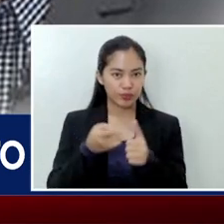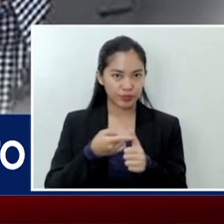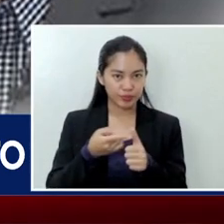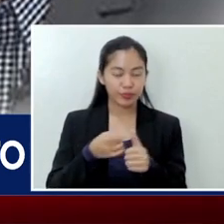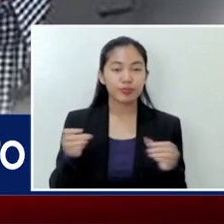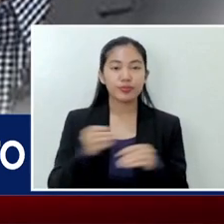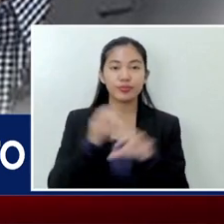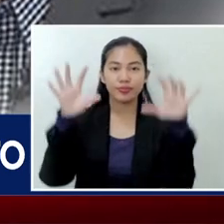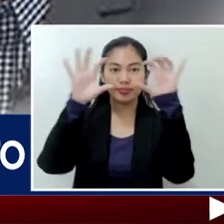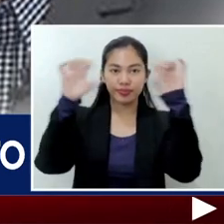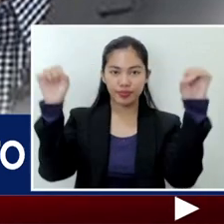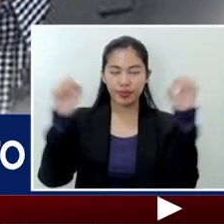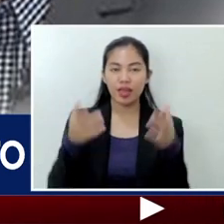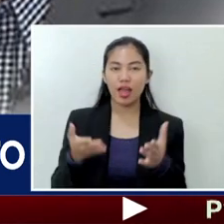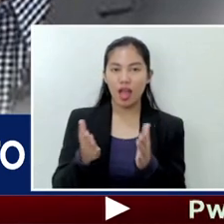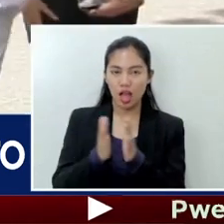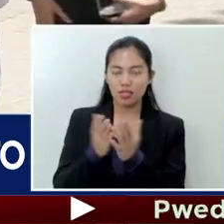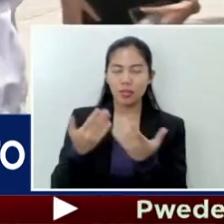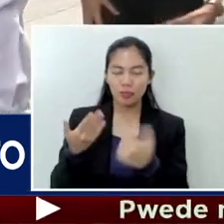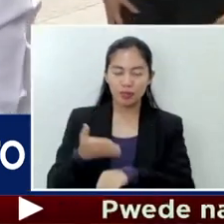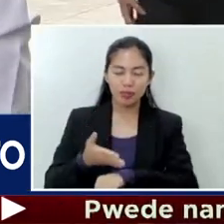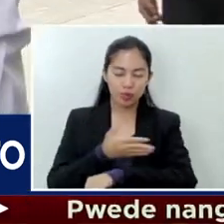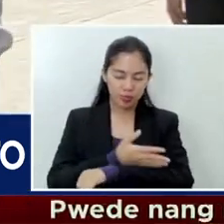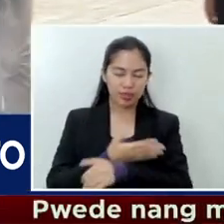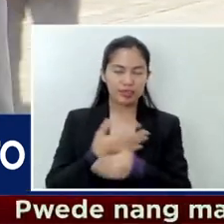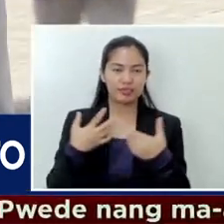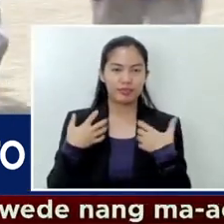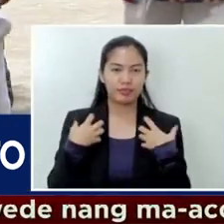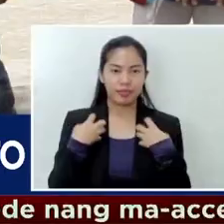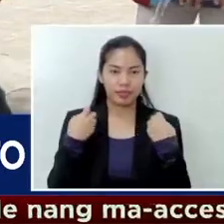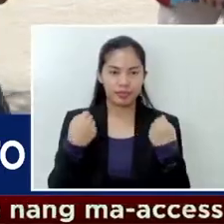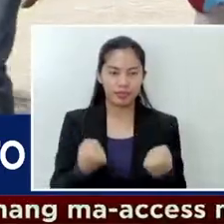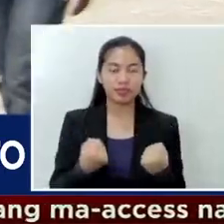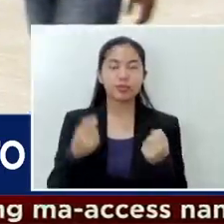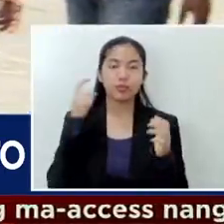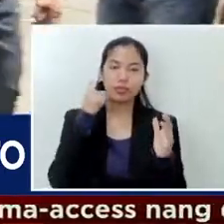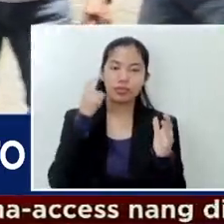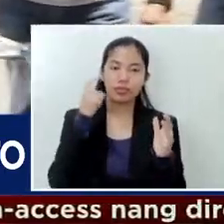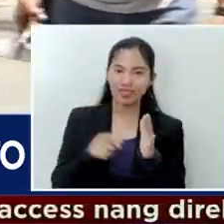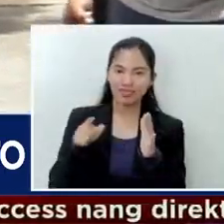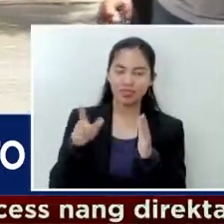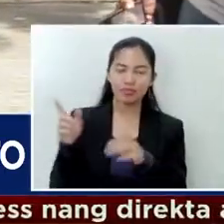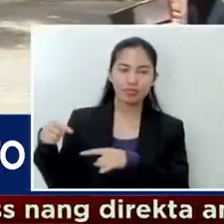ni Simatu, sabay pagkilala sa ilang dekadang serbisyo nito sa gobyerno.